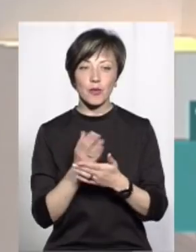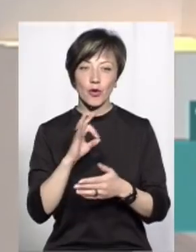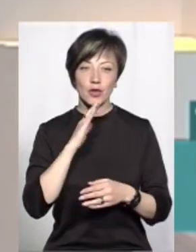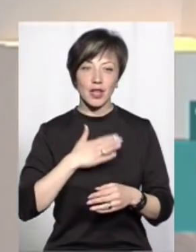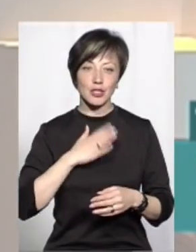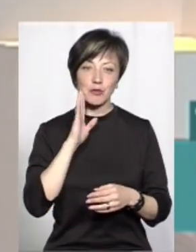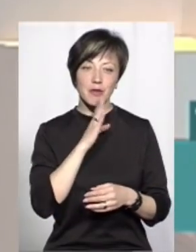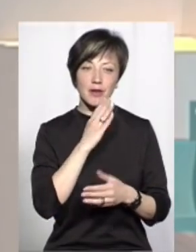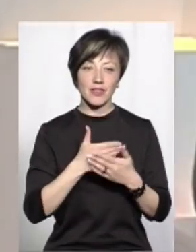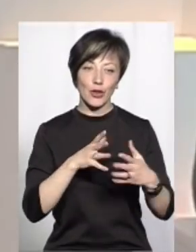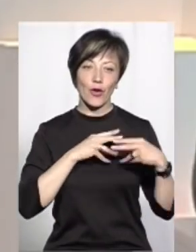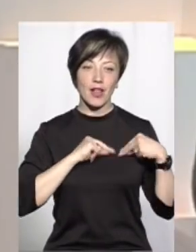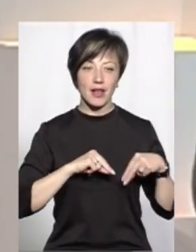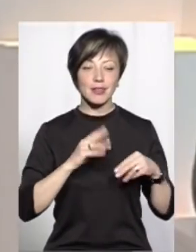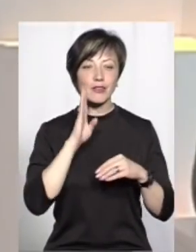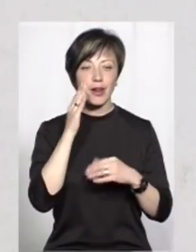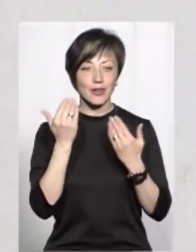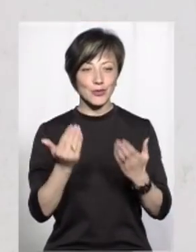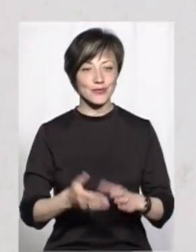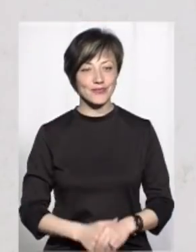наших мам від колег «Твого ранку».